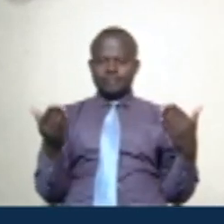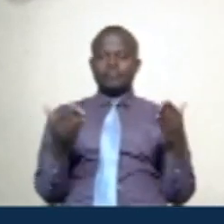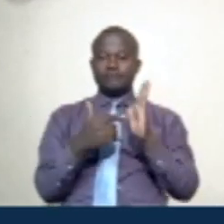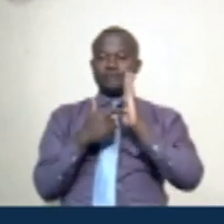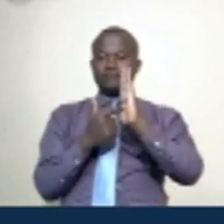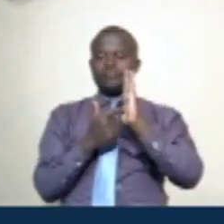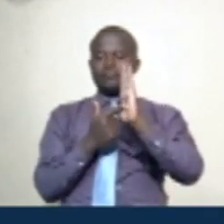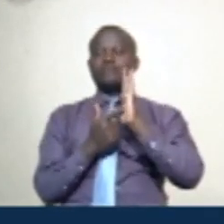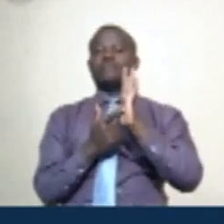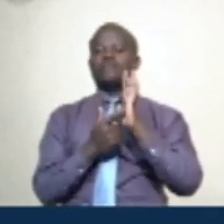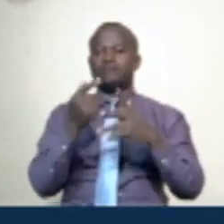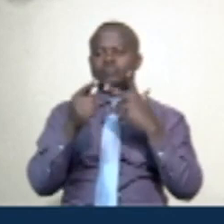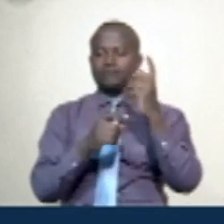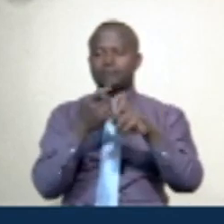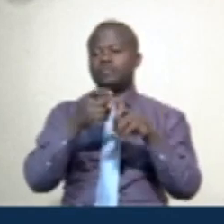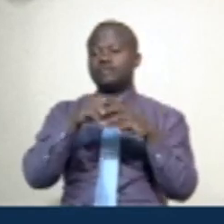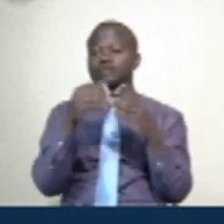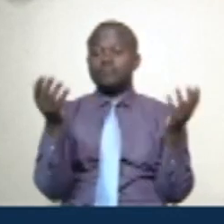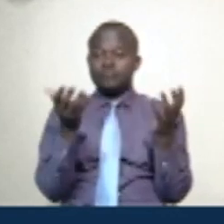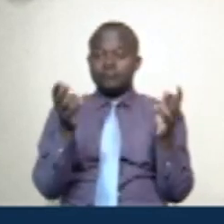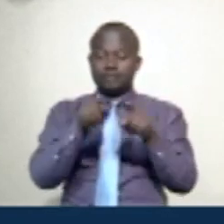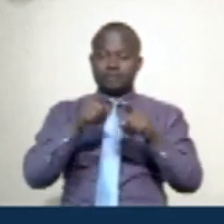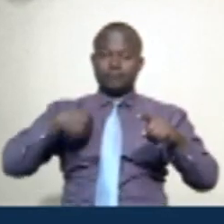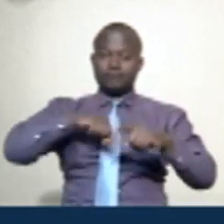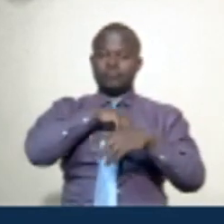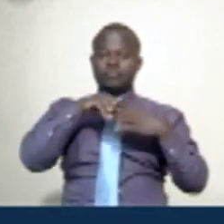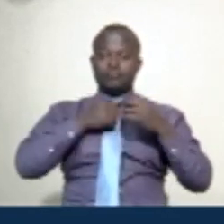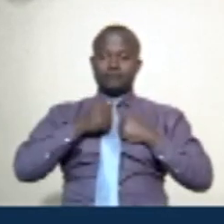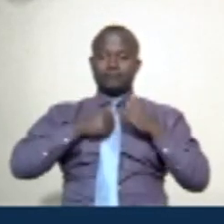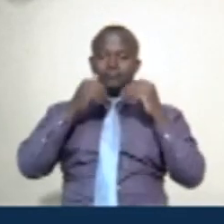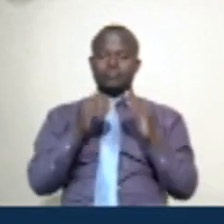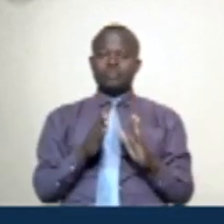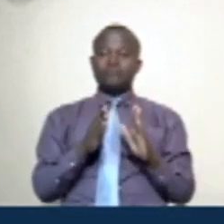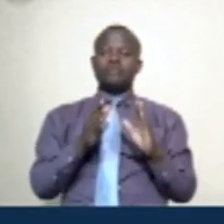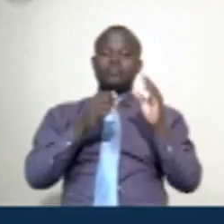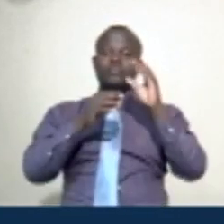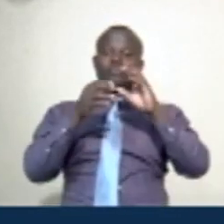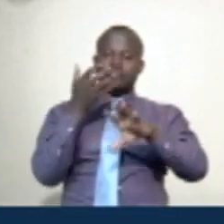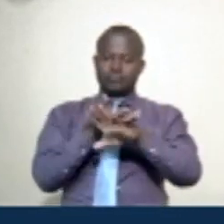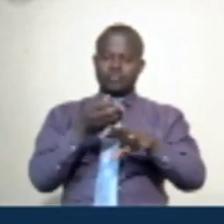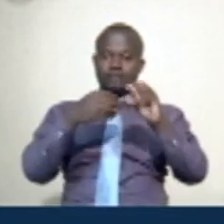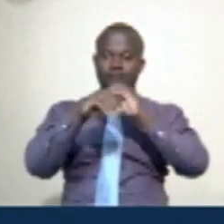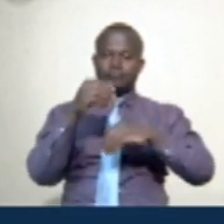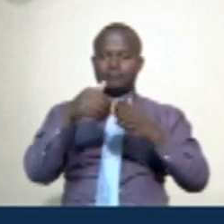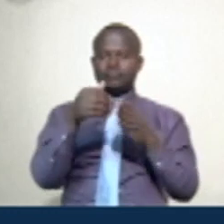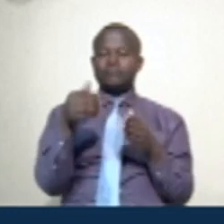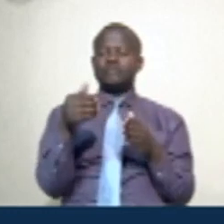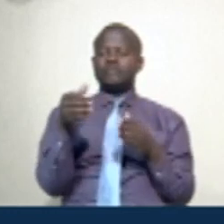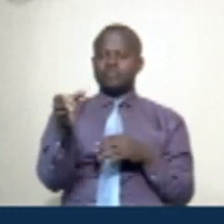z'ibiranga byahakomoka ni ukuvuga ngo nkatwe mu Rwanda amabuye ducuruza dufite amakampani